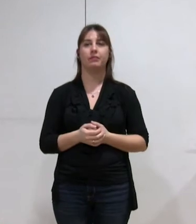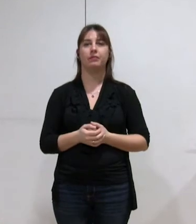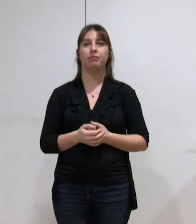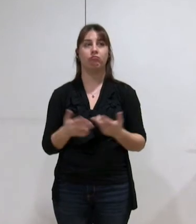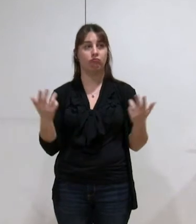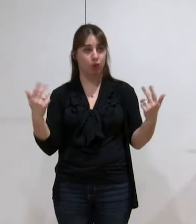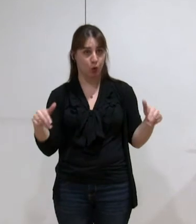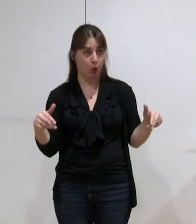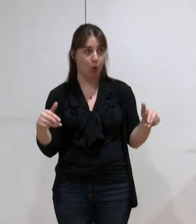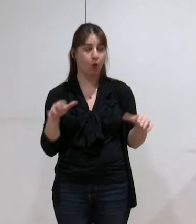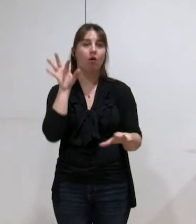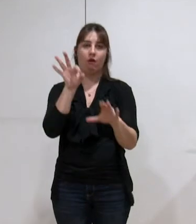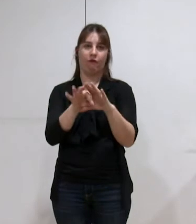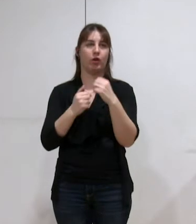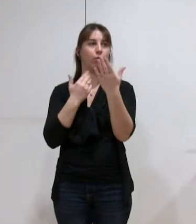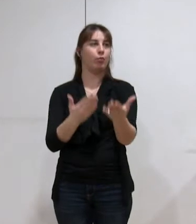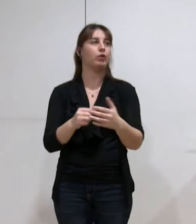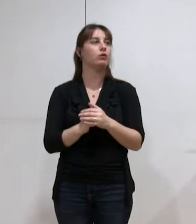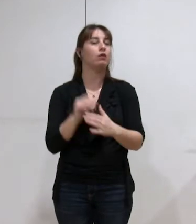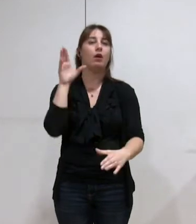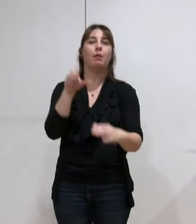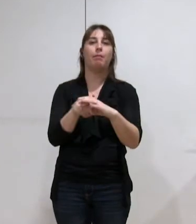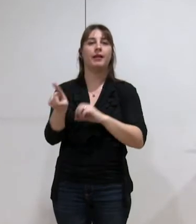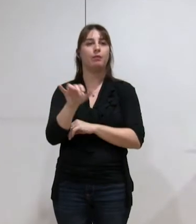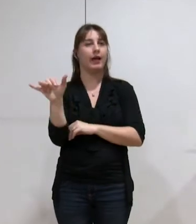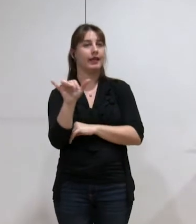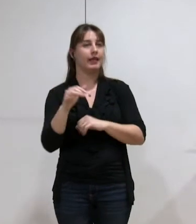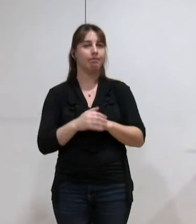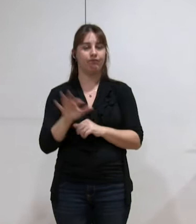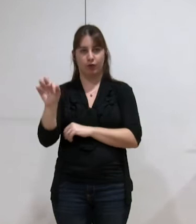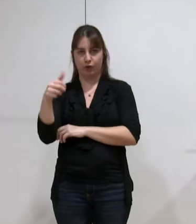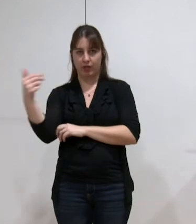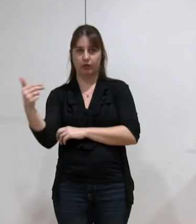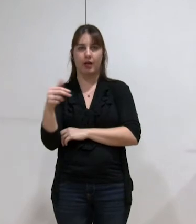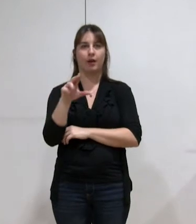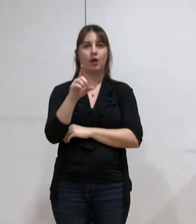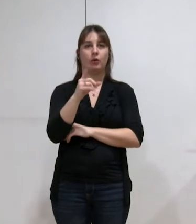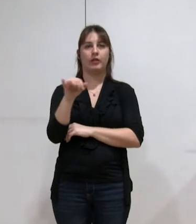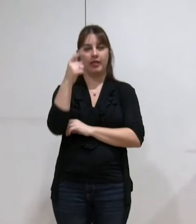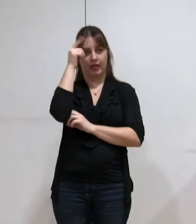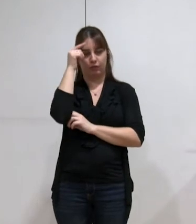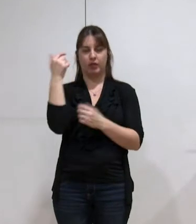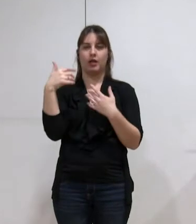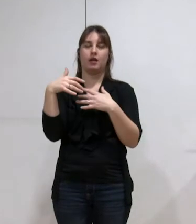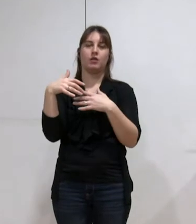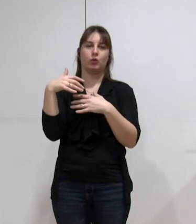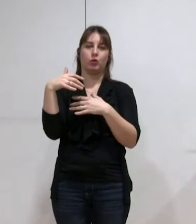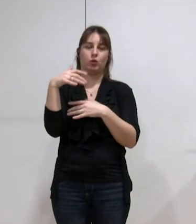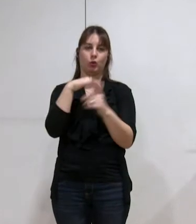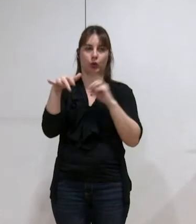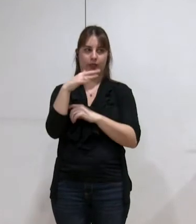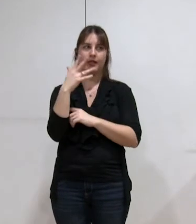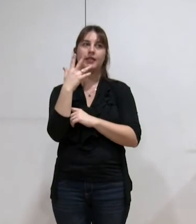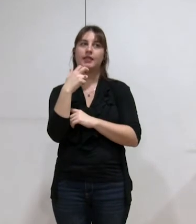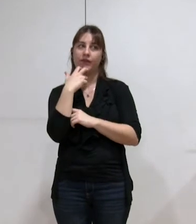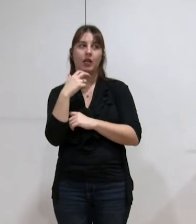Non. Donc je le mets au voie. Qui ne prend pas part au vote ? Front National, Républicain, UDI, Société Civile, qui s